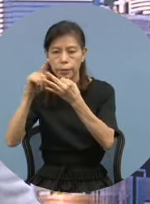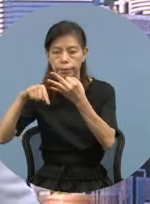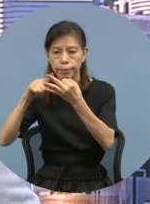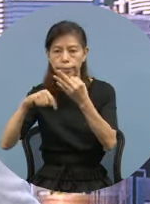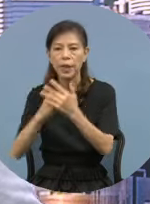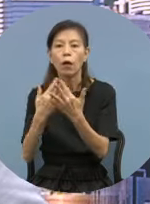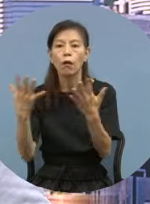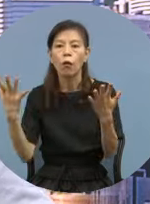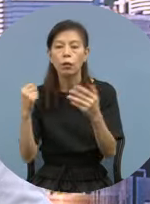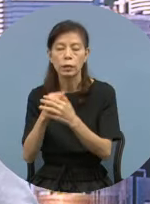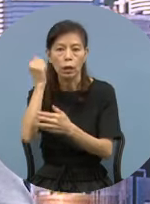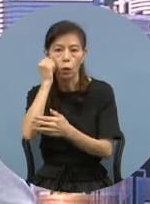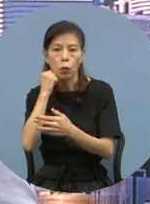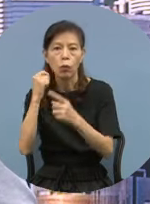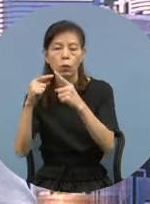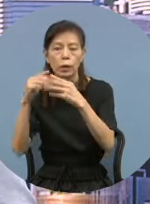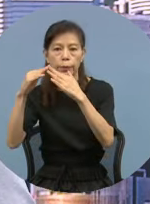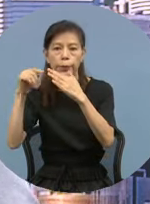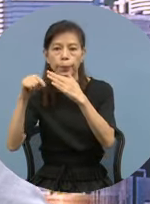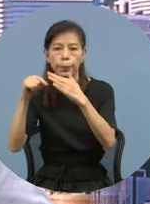豐盛老人院的